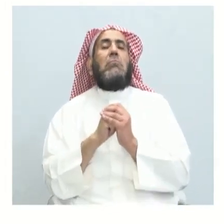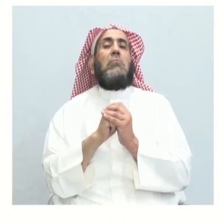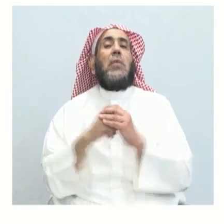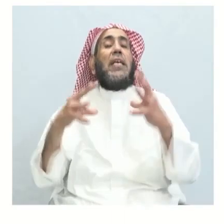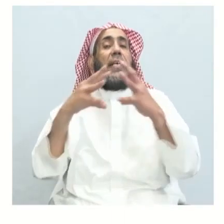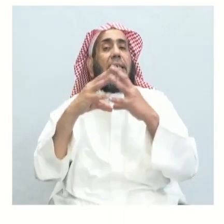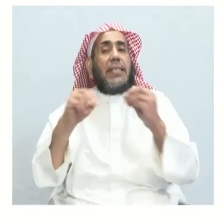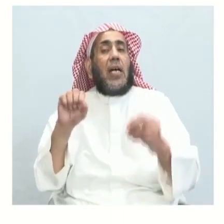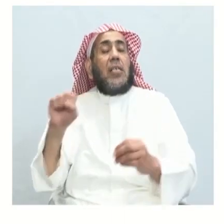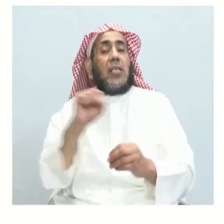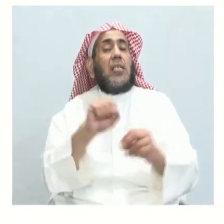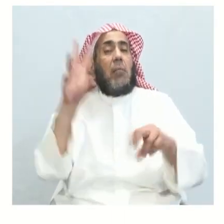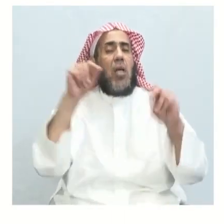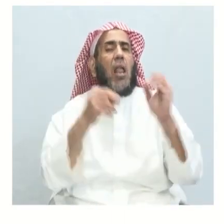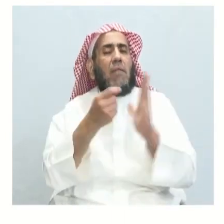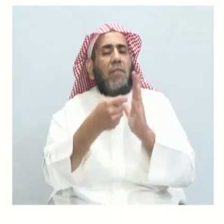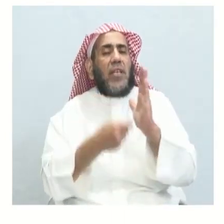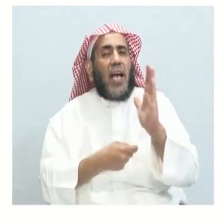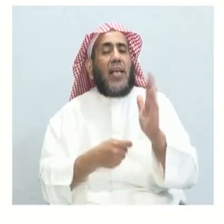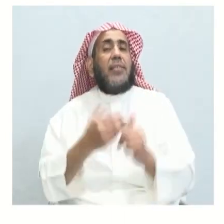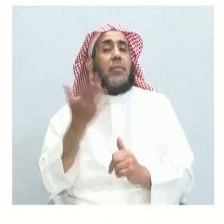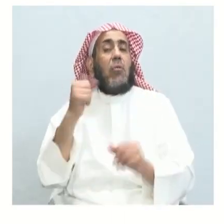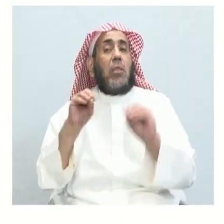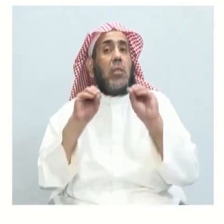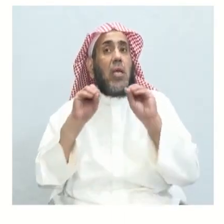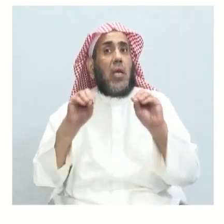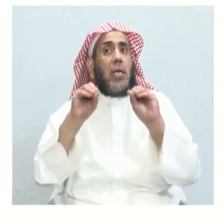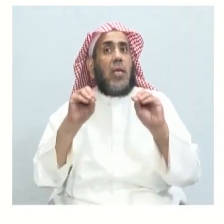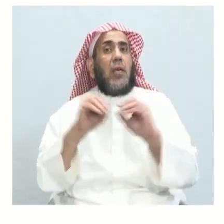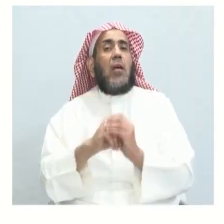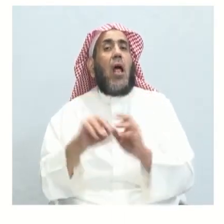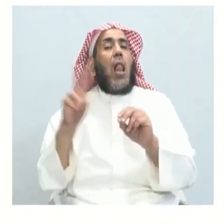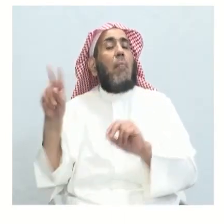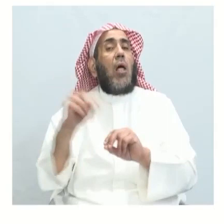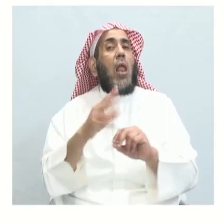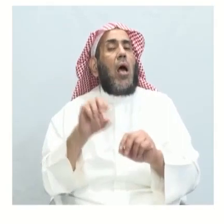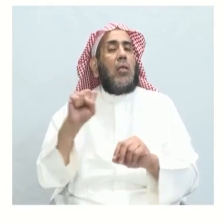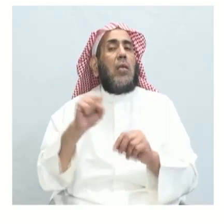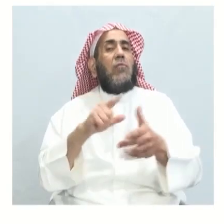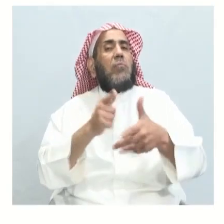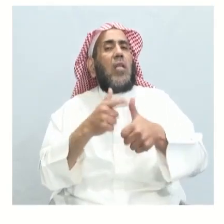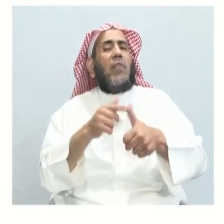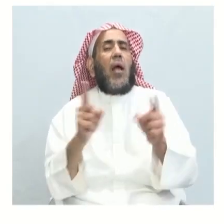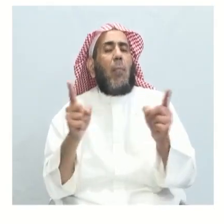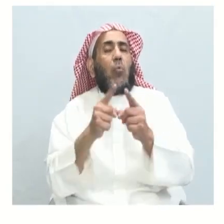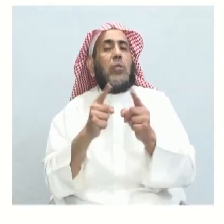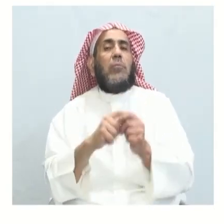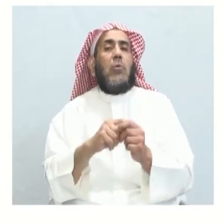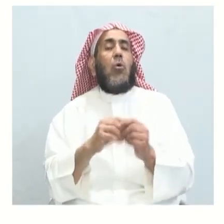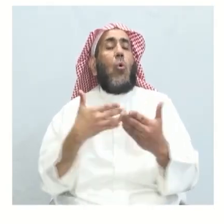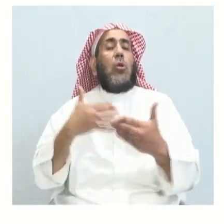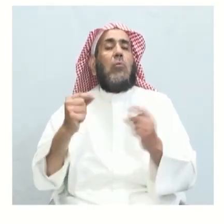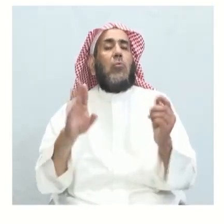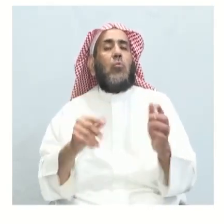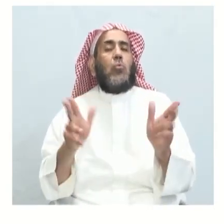اشرح خصائص الامثال في نقاط نحن تحدثنا عن خصائص الامثال وذكرنا كيف ان الامثال لها خصائص في بدايتها كيف انها موجزه وا تطابق